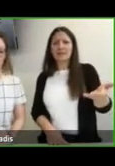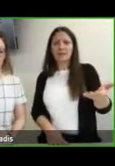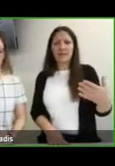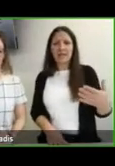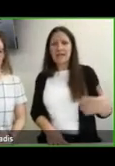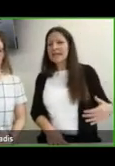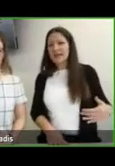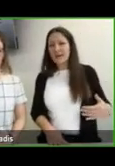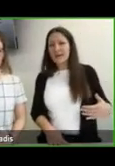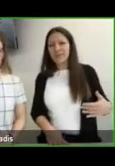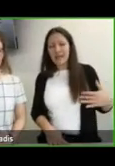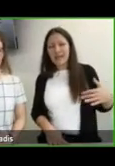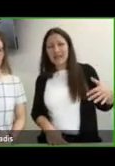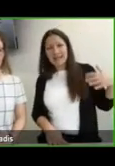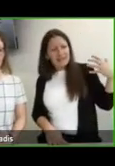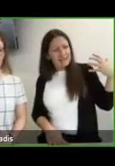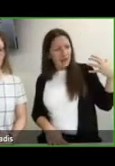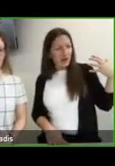été publié?